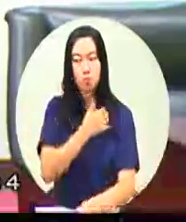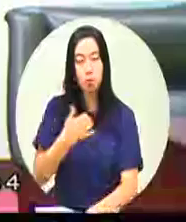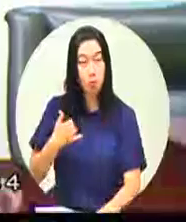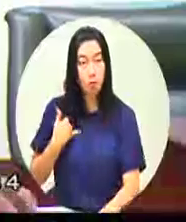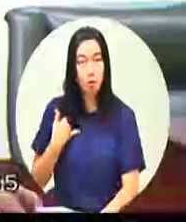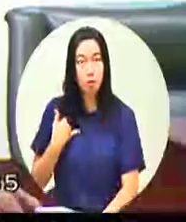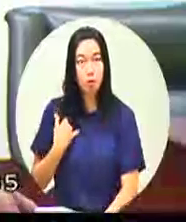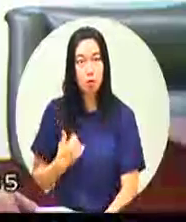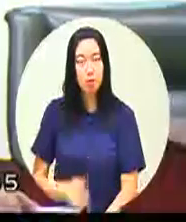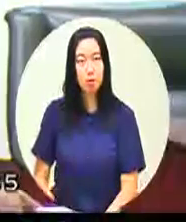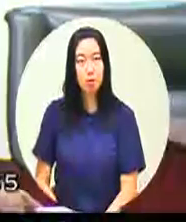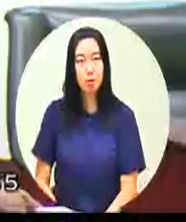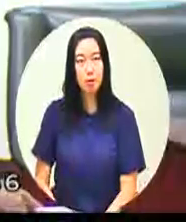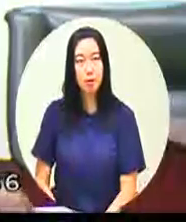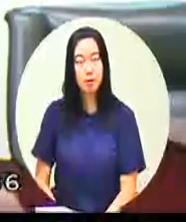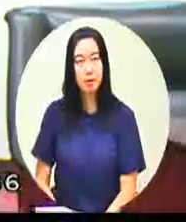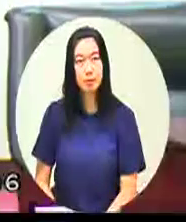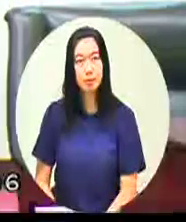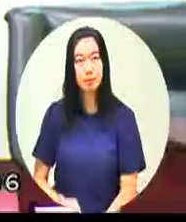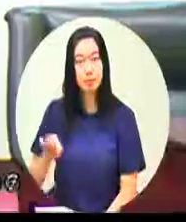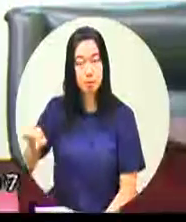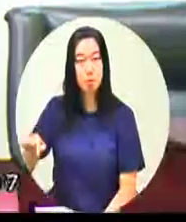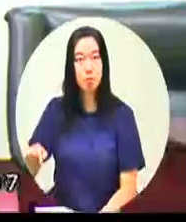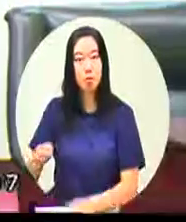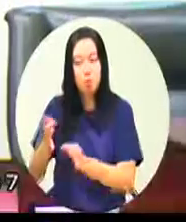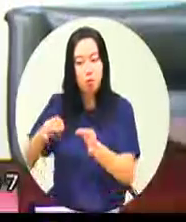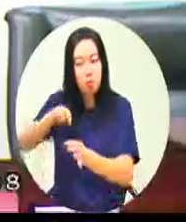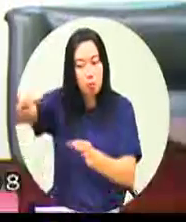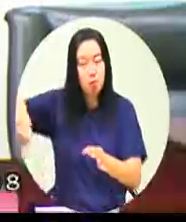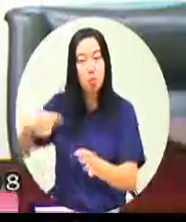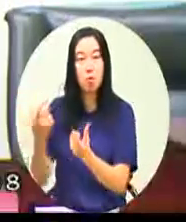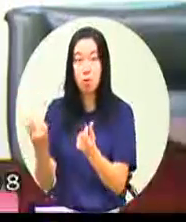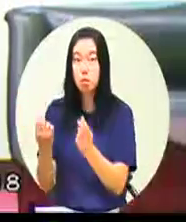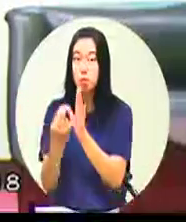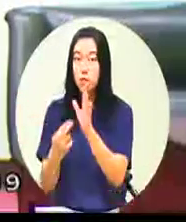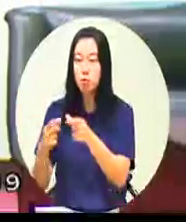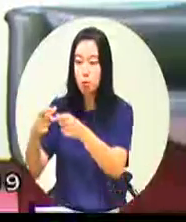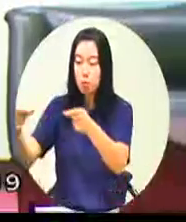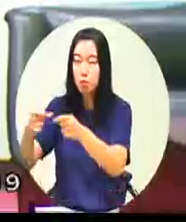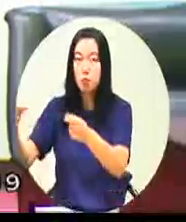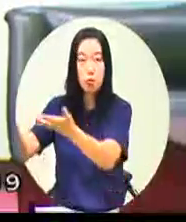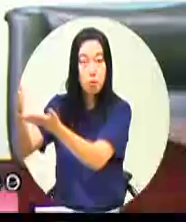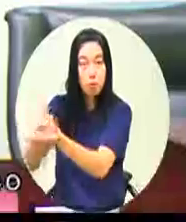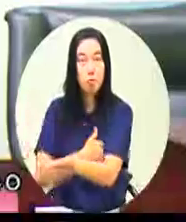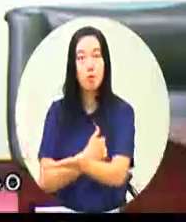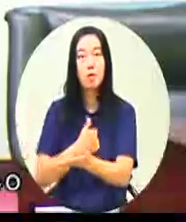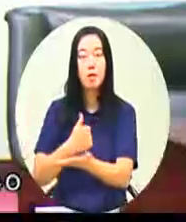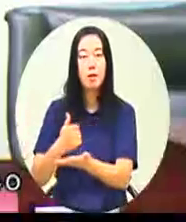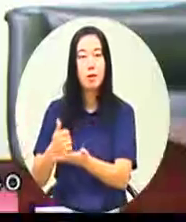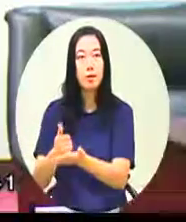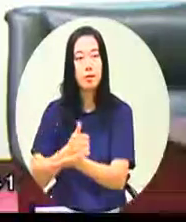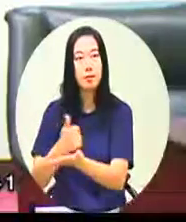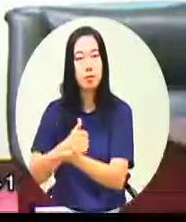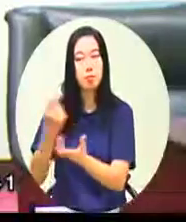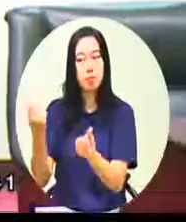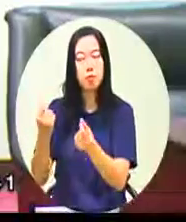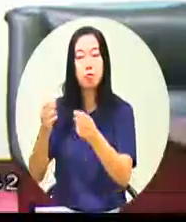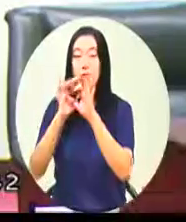咱这边的业者向日本进几个例子，他进那个葡